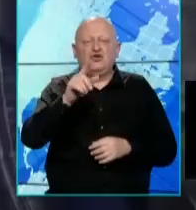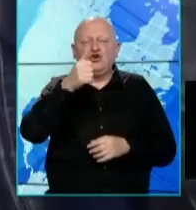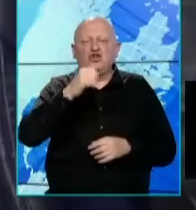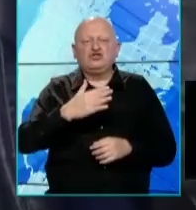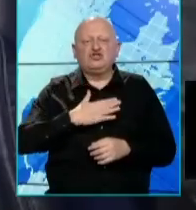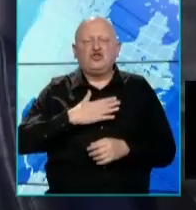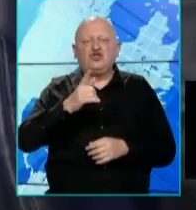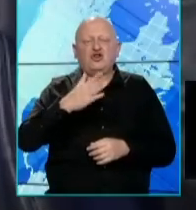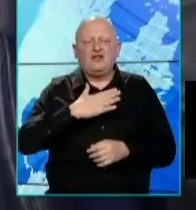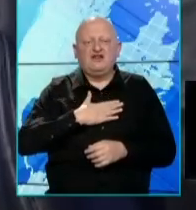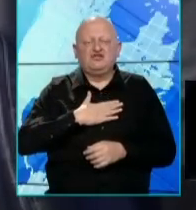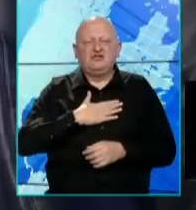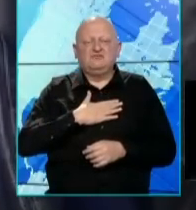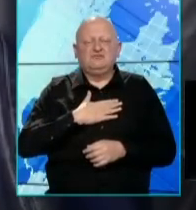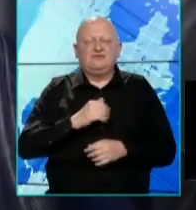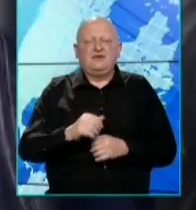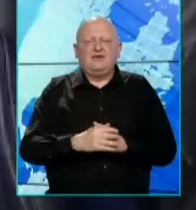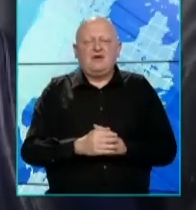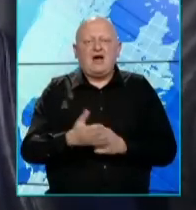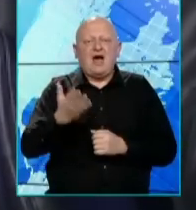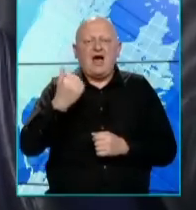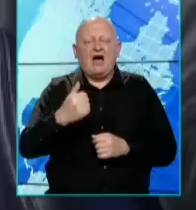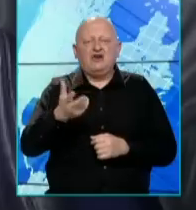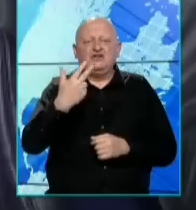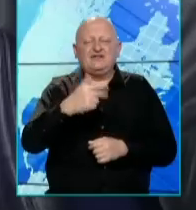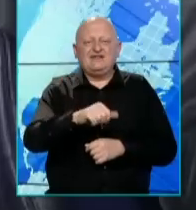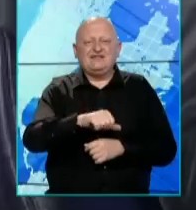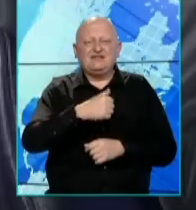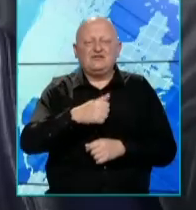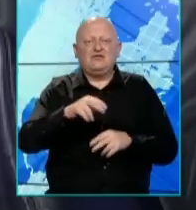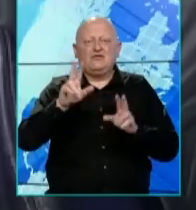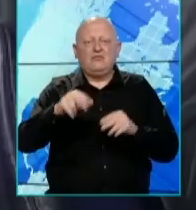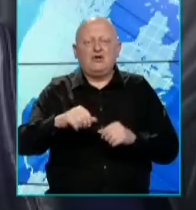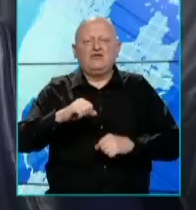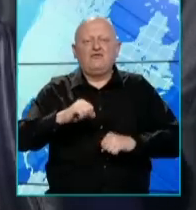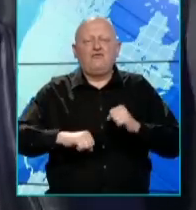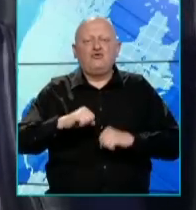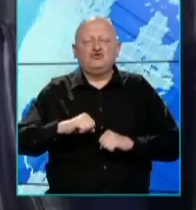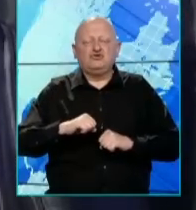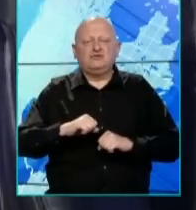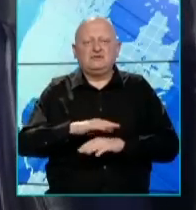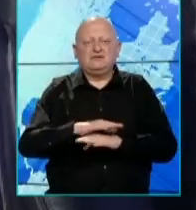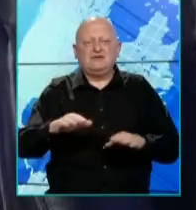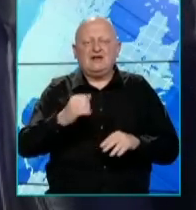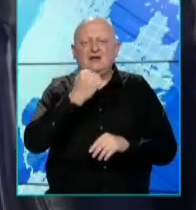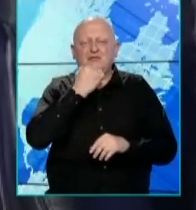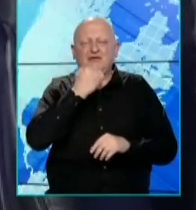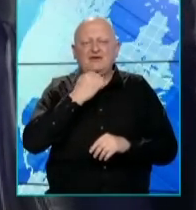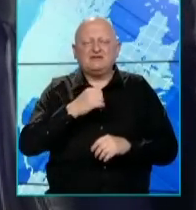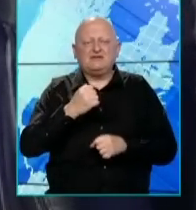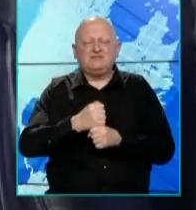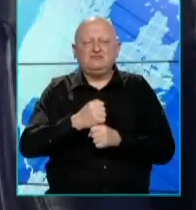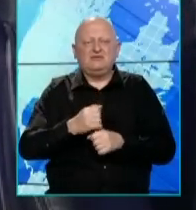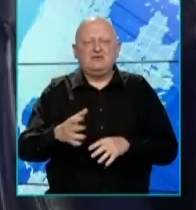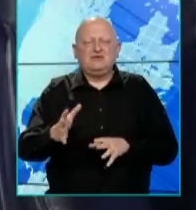Ono što je naše, to je naše. I ako 30 godina se moglo funkcionisati, sva privatizacija